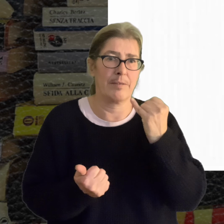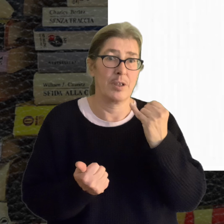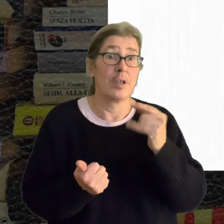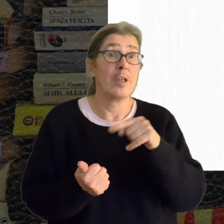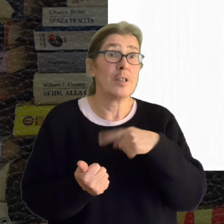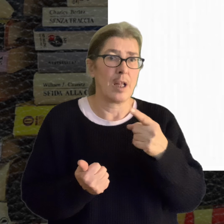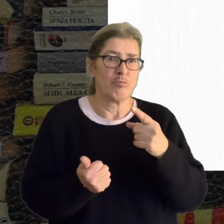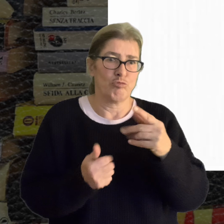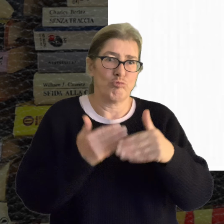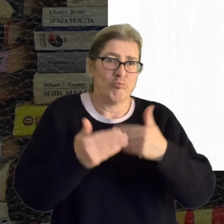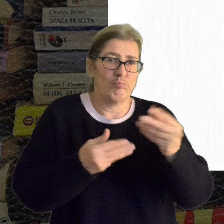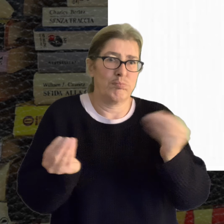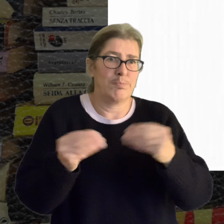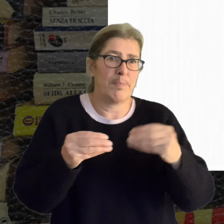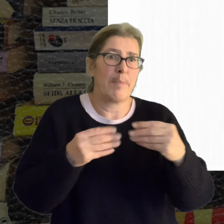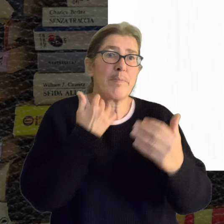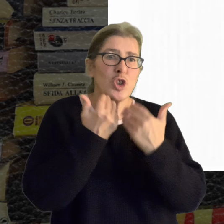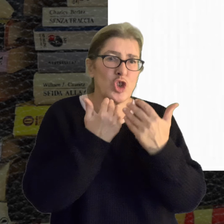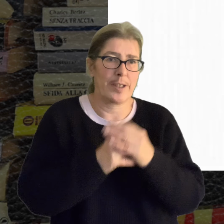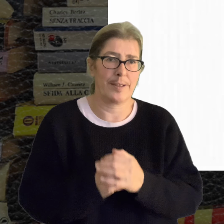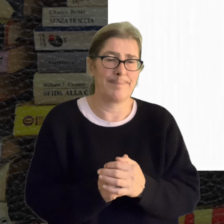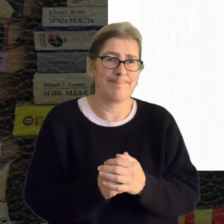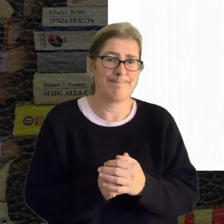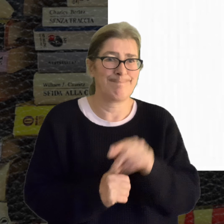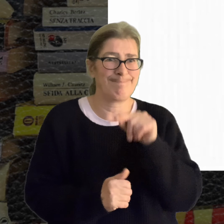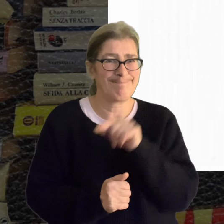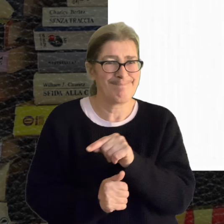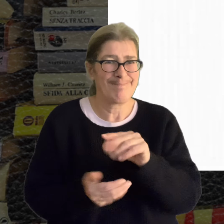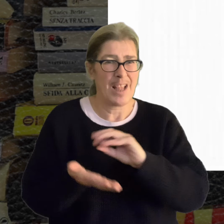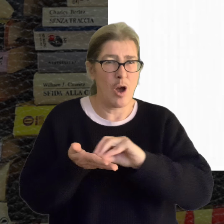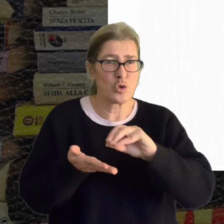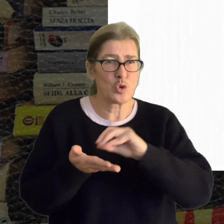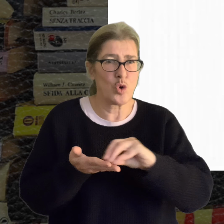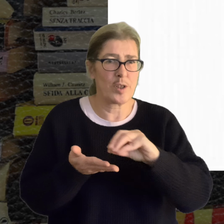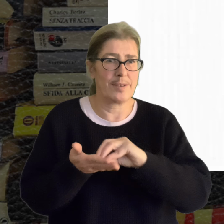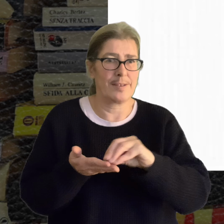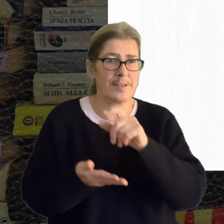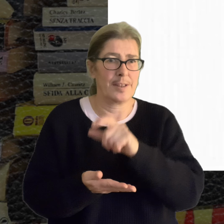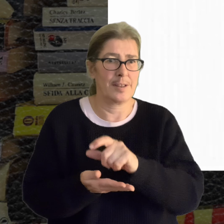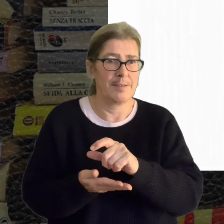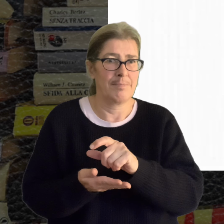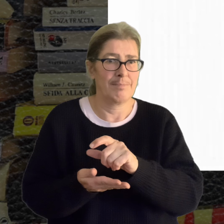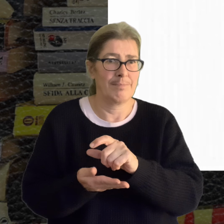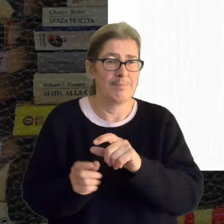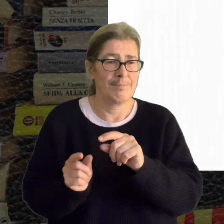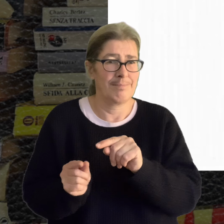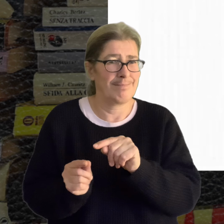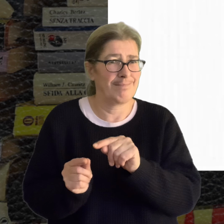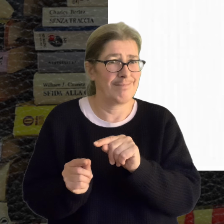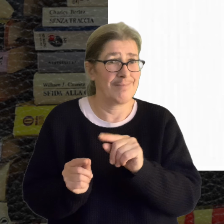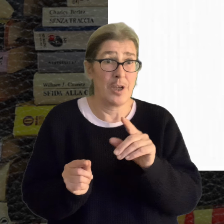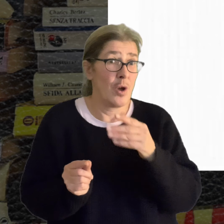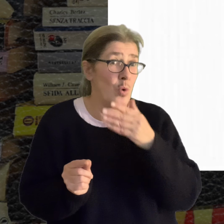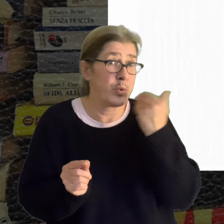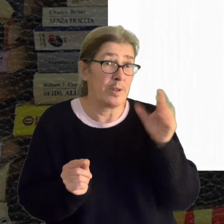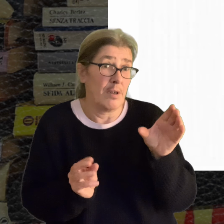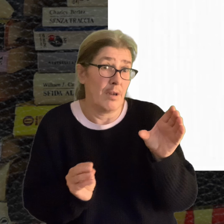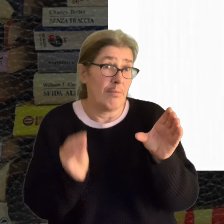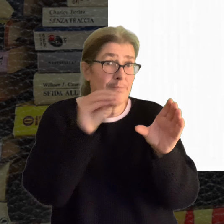die schreibt daraus eine Geschichte jetzt ist die Autorin aber nicht die Person in der